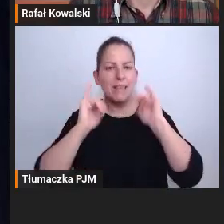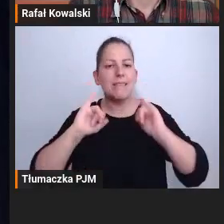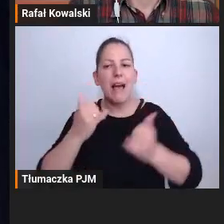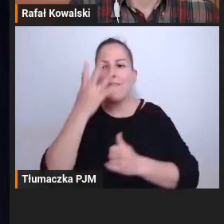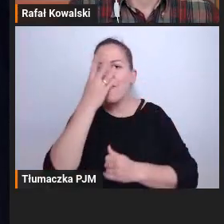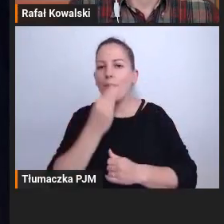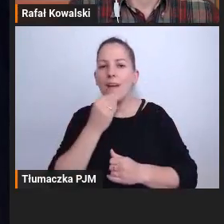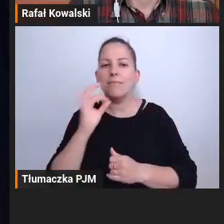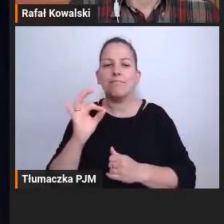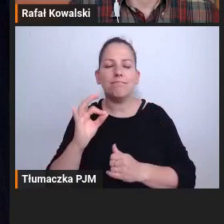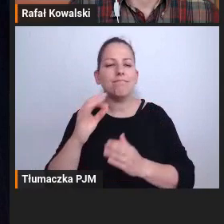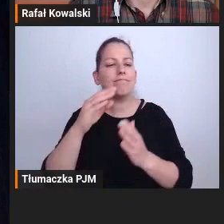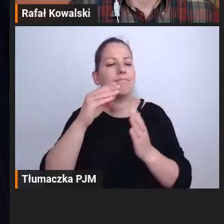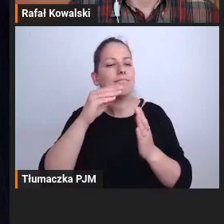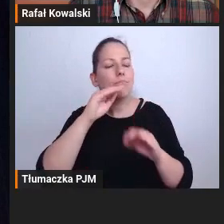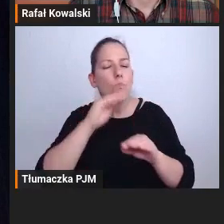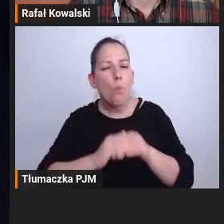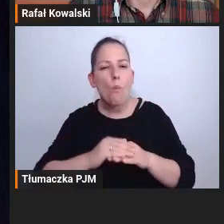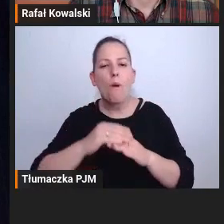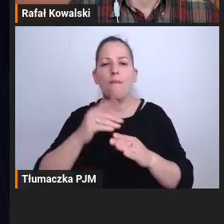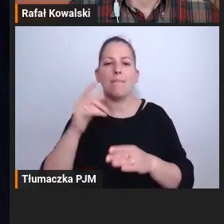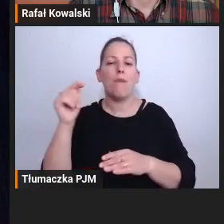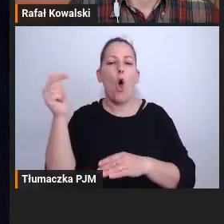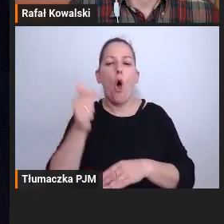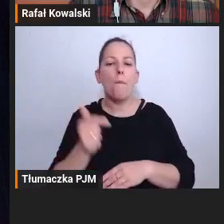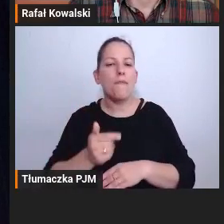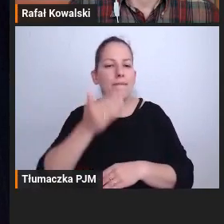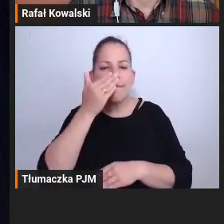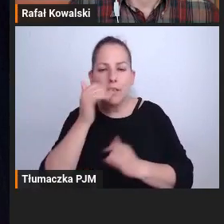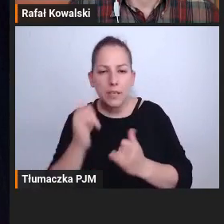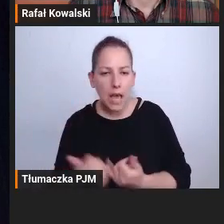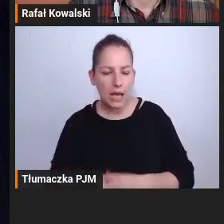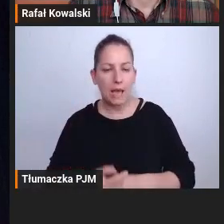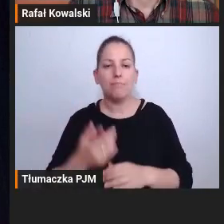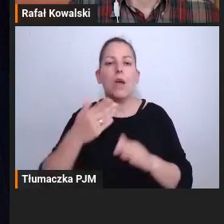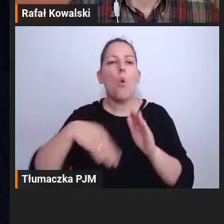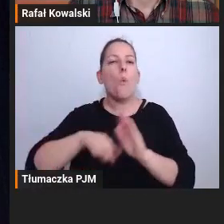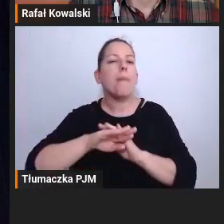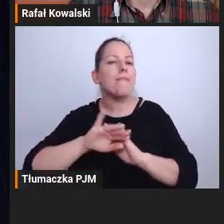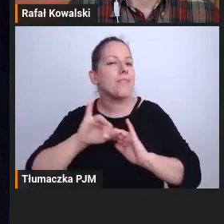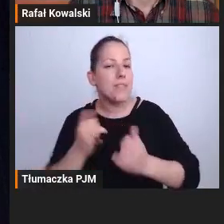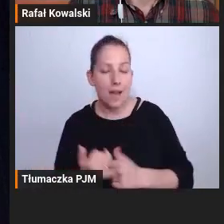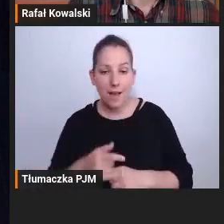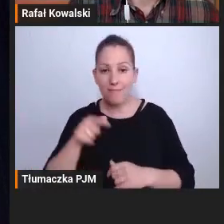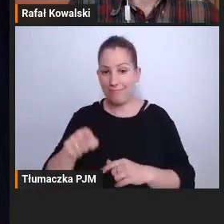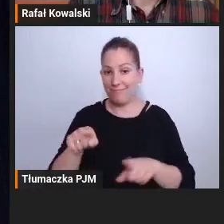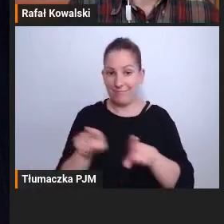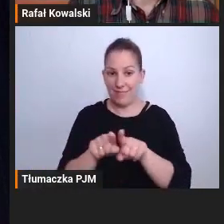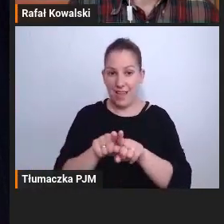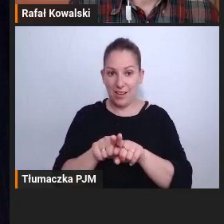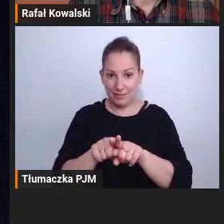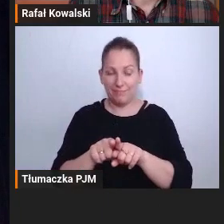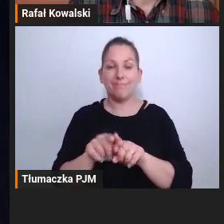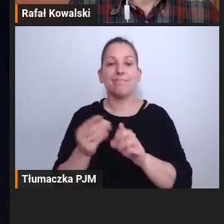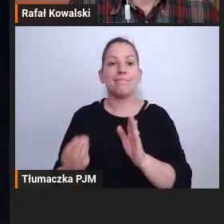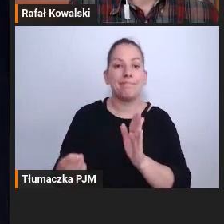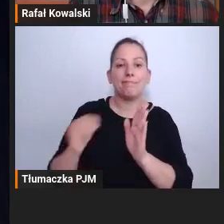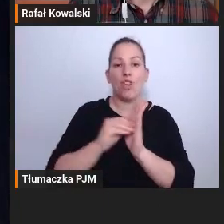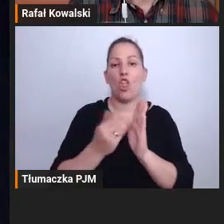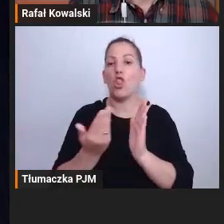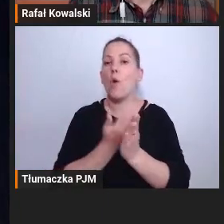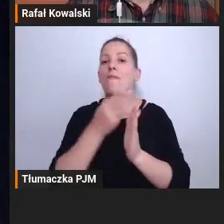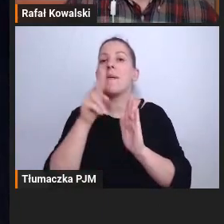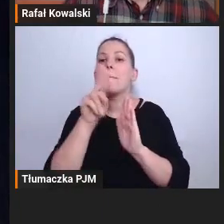jego stosunek pracy, jakie są jego obowiązki, jakie są jego uprawnienia. No i w związku z tym również zostały wprowadzone nowe